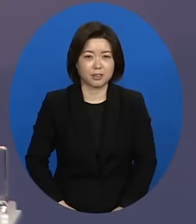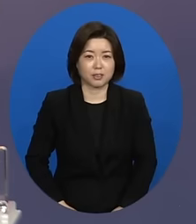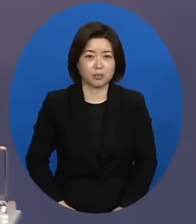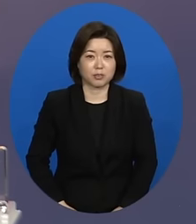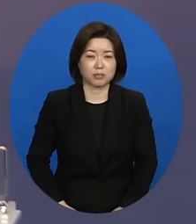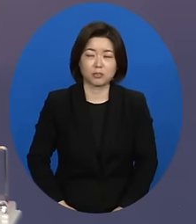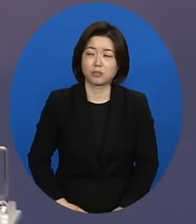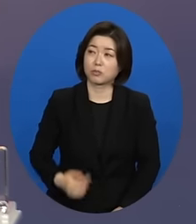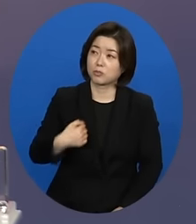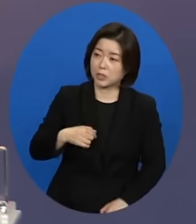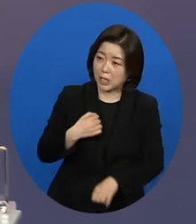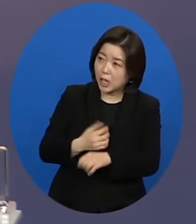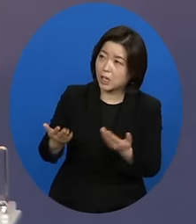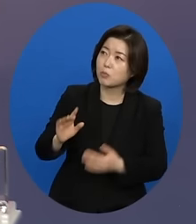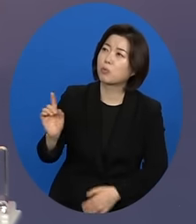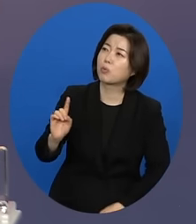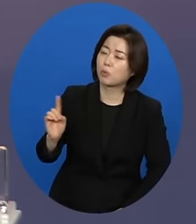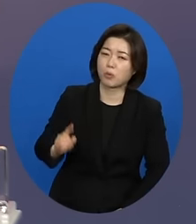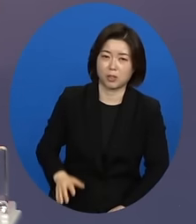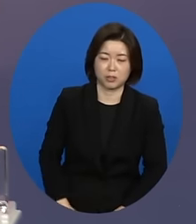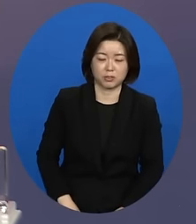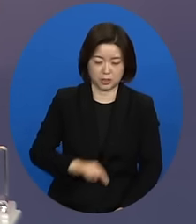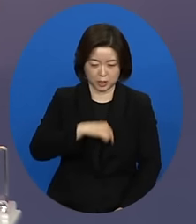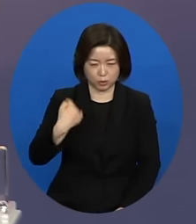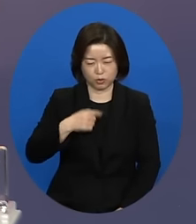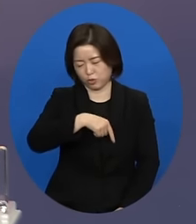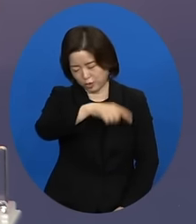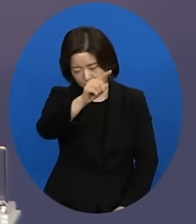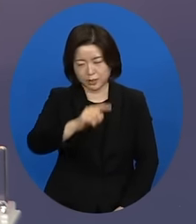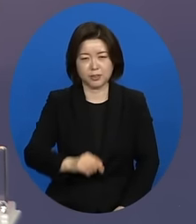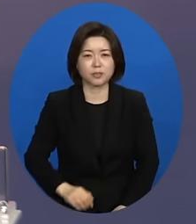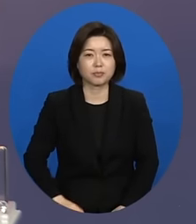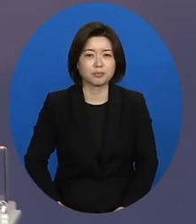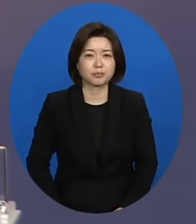뭐 하면 되죠? 중국 가라.